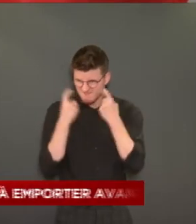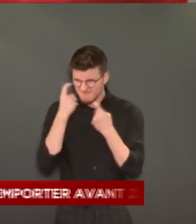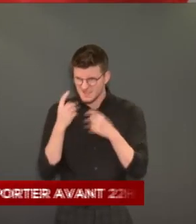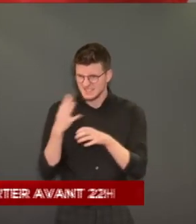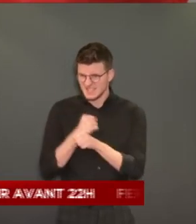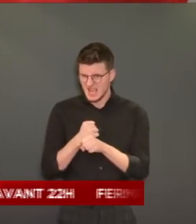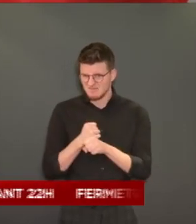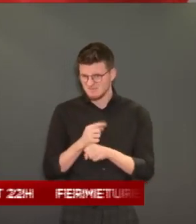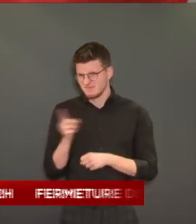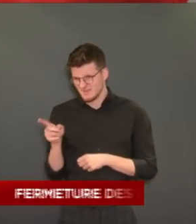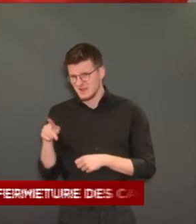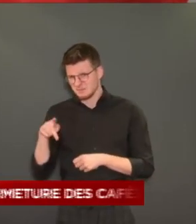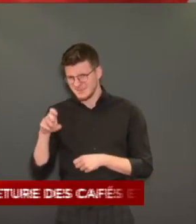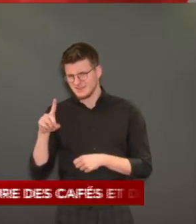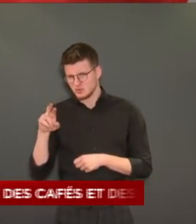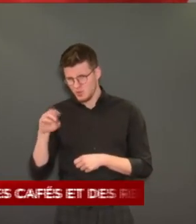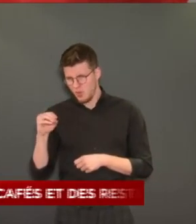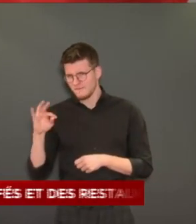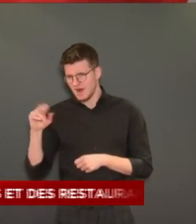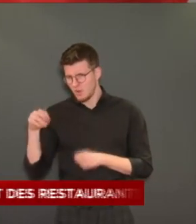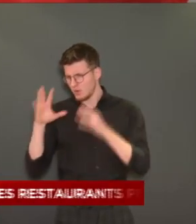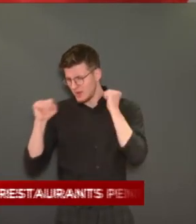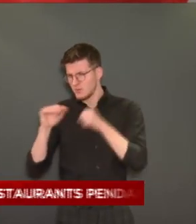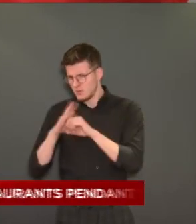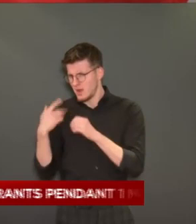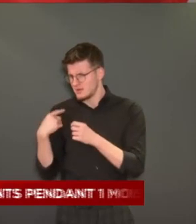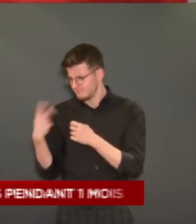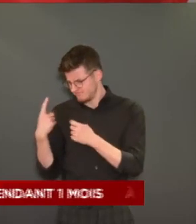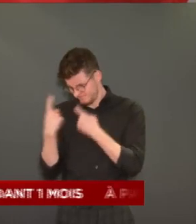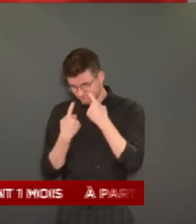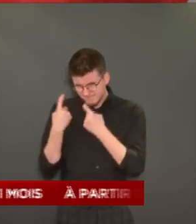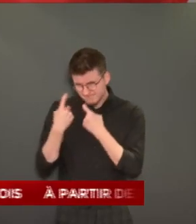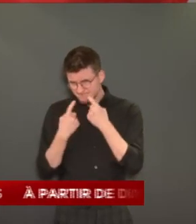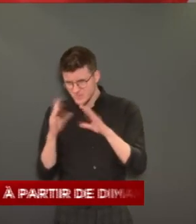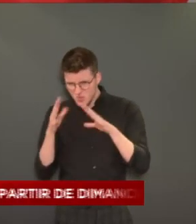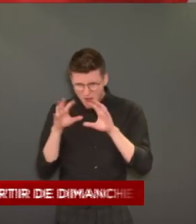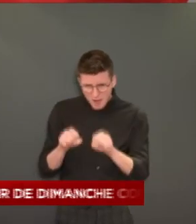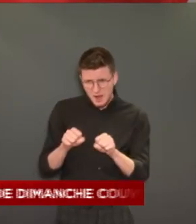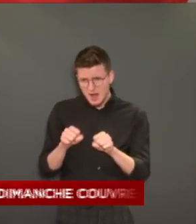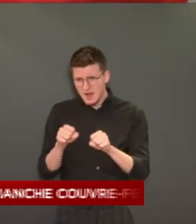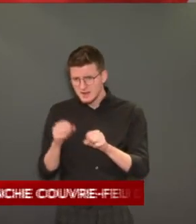d'adapter ces protocoles sous la direction du commissaire Corona. On va le faire avec les ministres concernés.